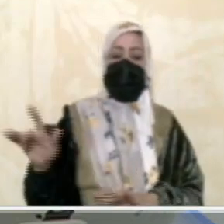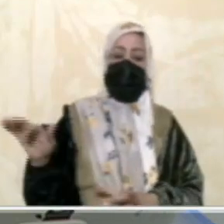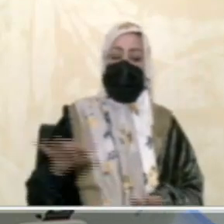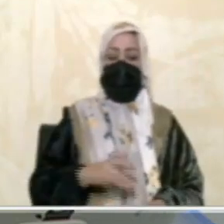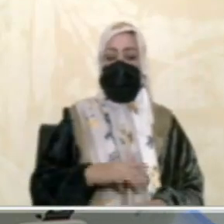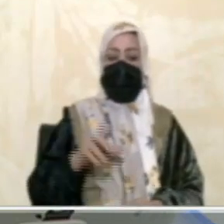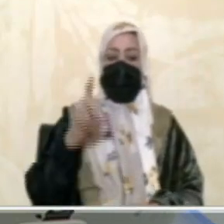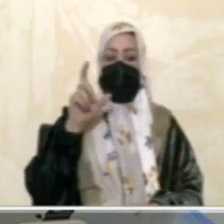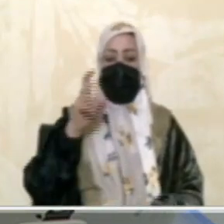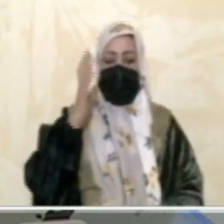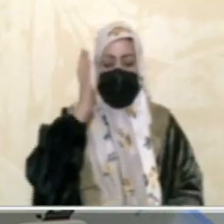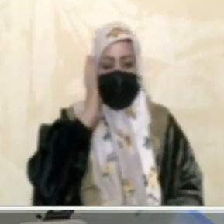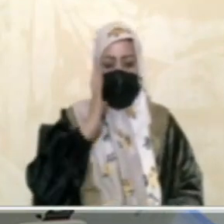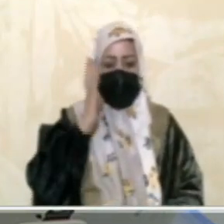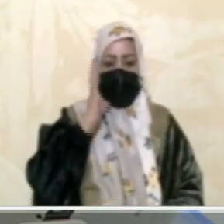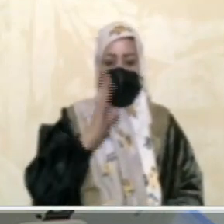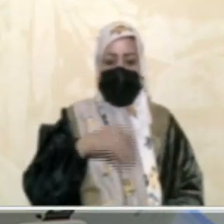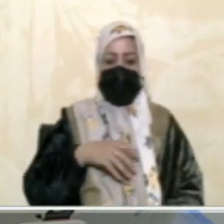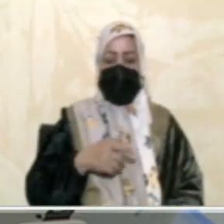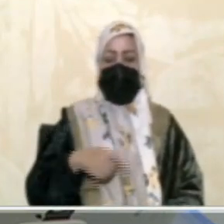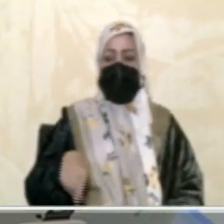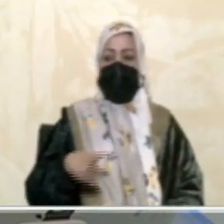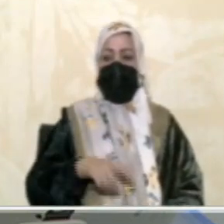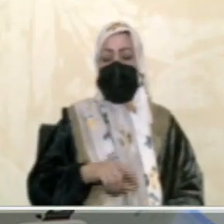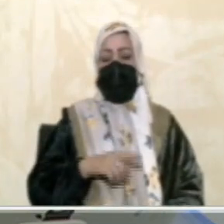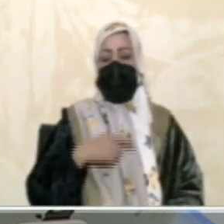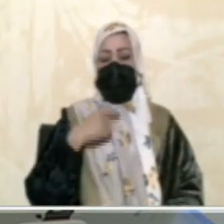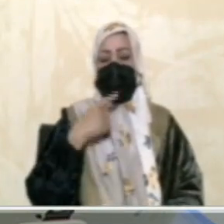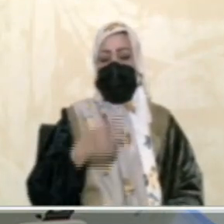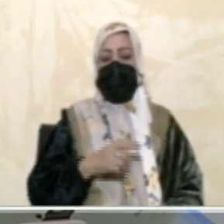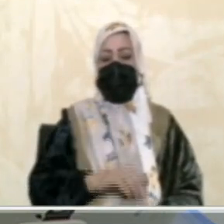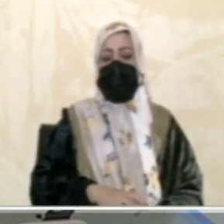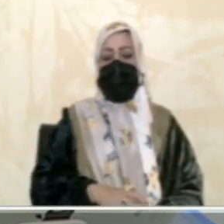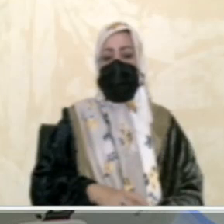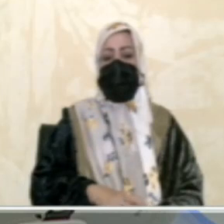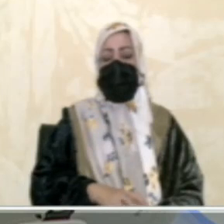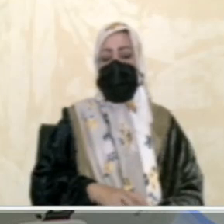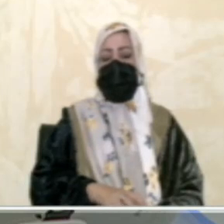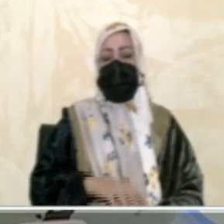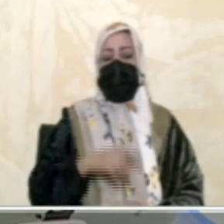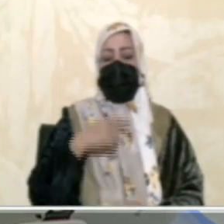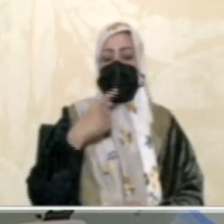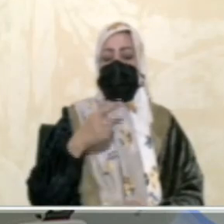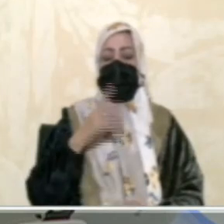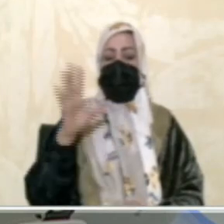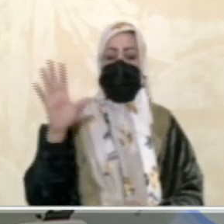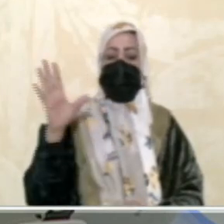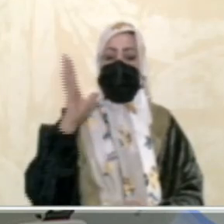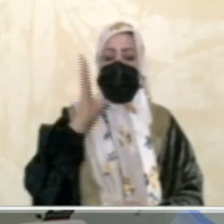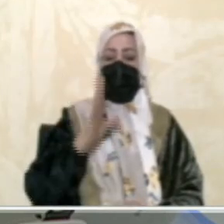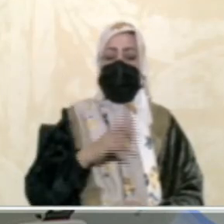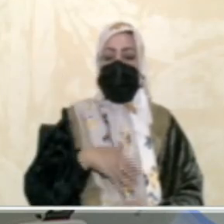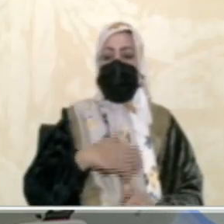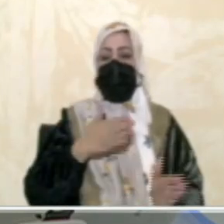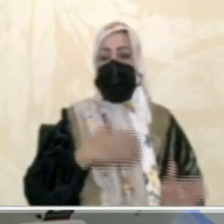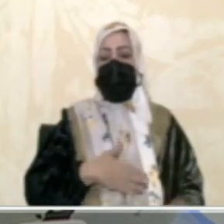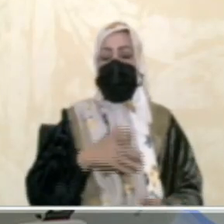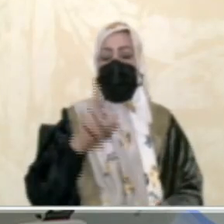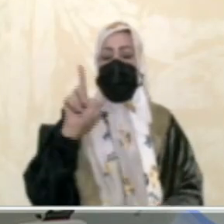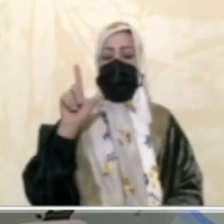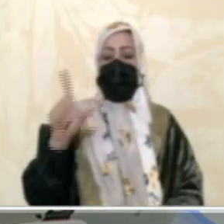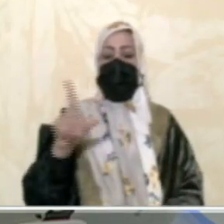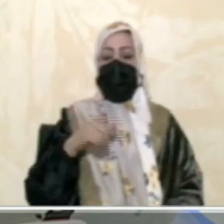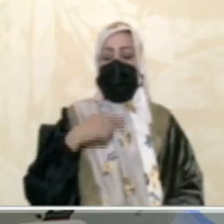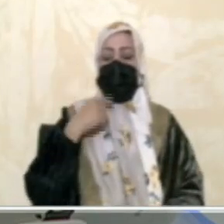المسجد هذه من المسائل المختلف فيها ثبت عنه صلى الله عليه وسلم في الصحيح انه قال اذا دخل احدكم المسجد